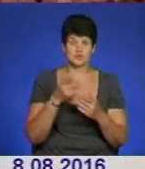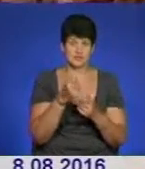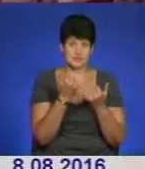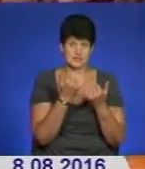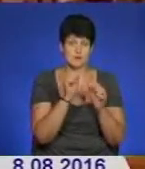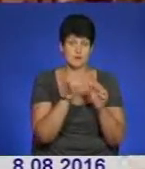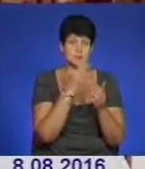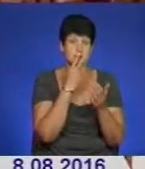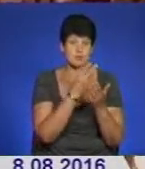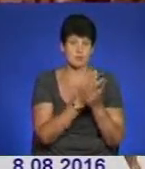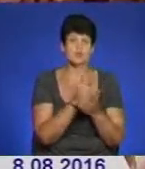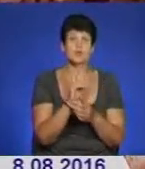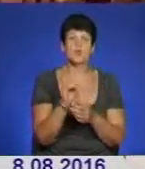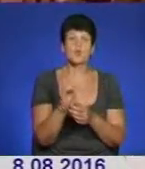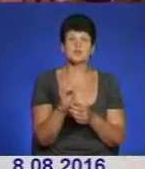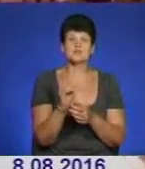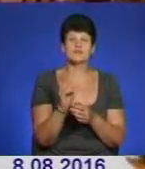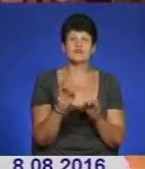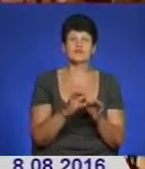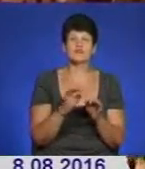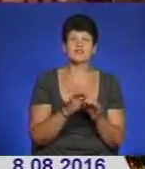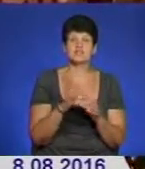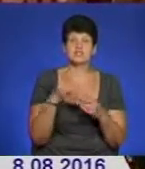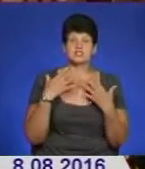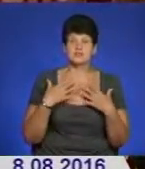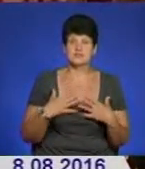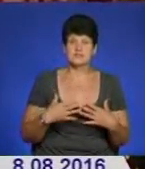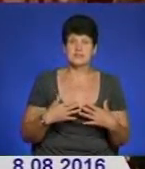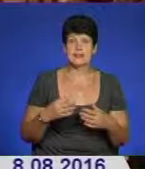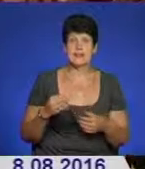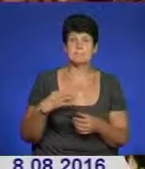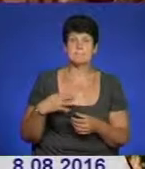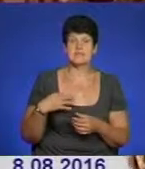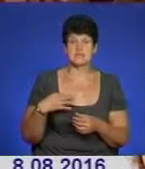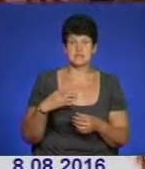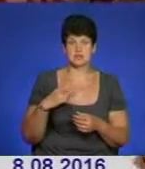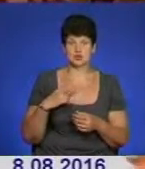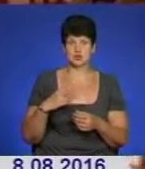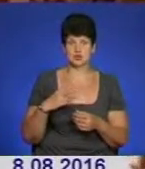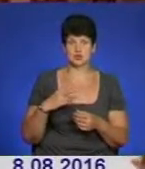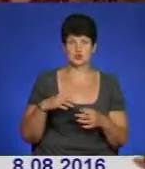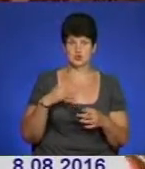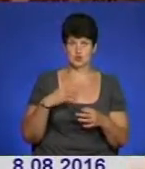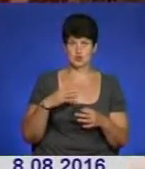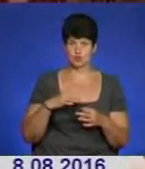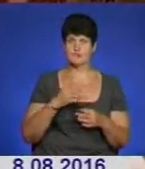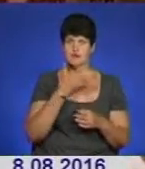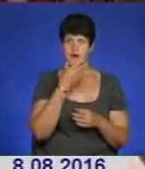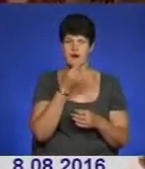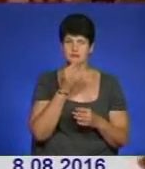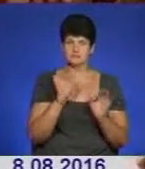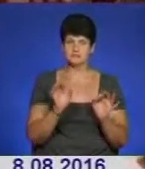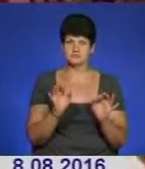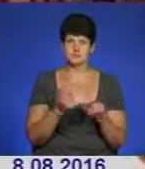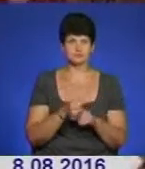зараз можете бачити когось в вишивці, наприклад, білому, ну, на білій сорочці. Ну, гарно, правда, дуже нам